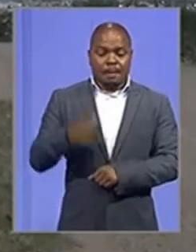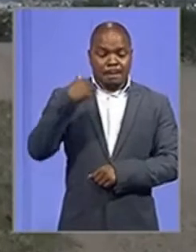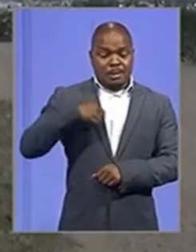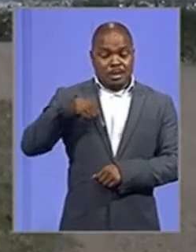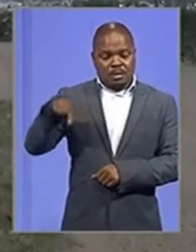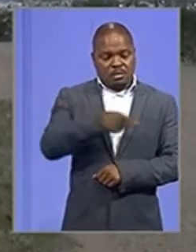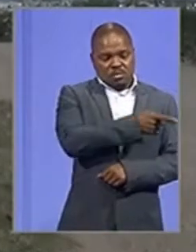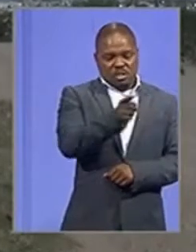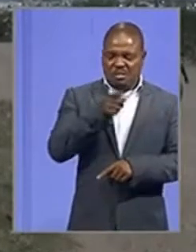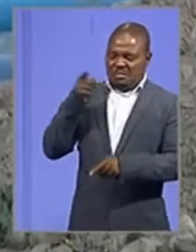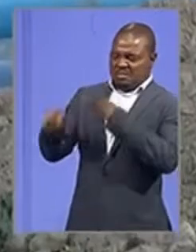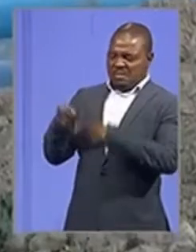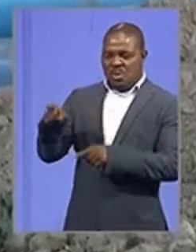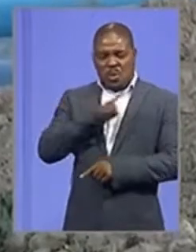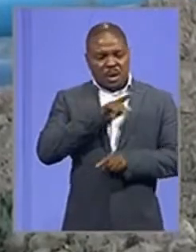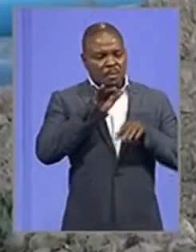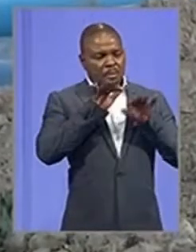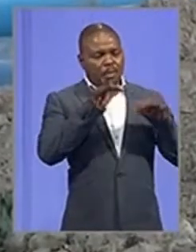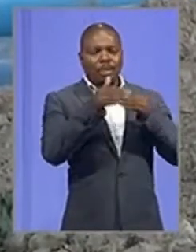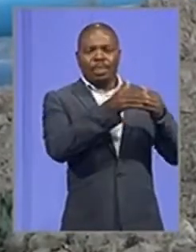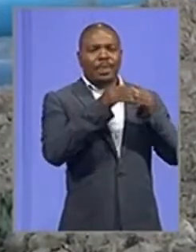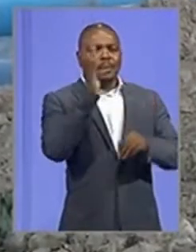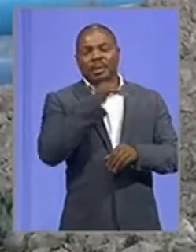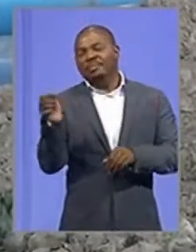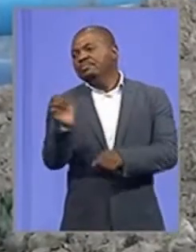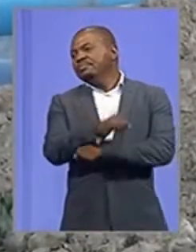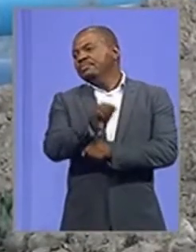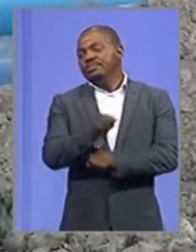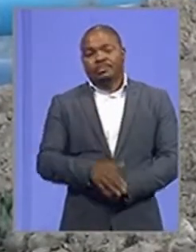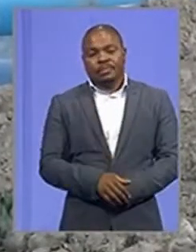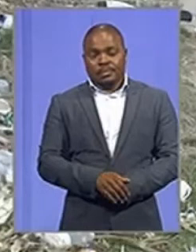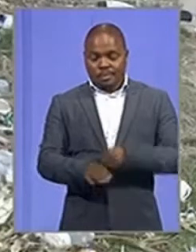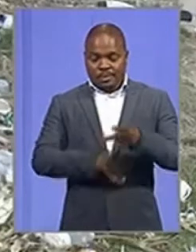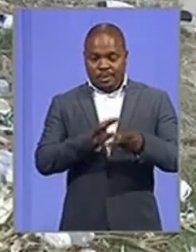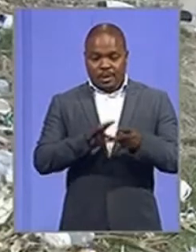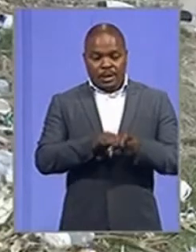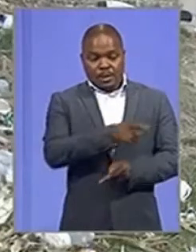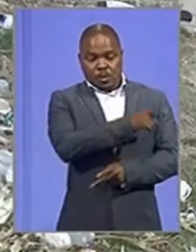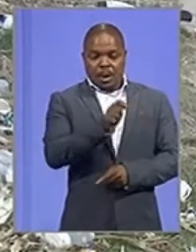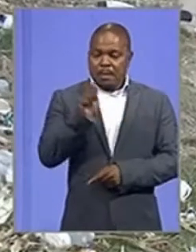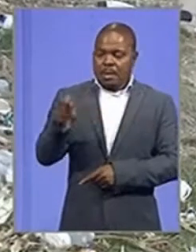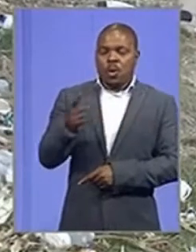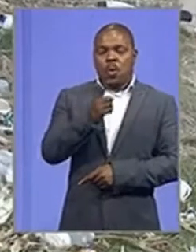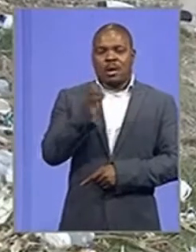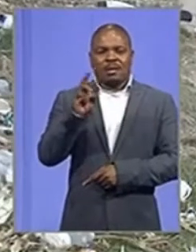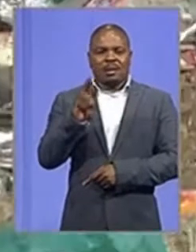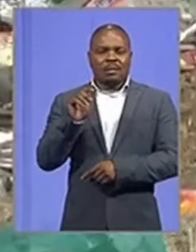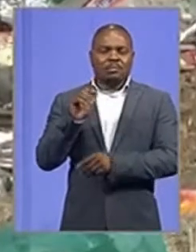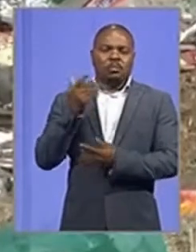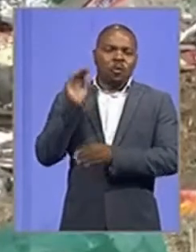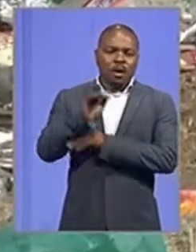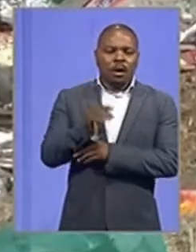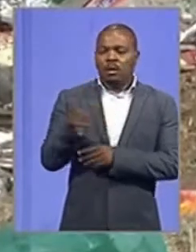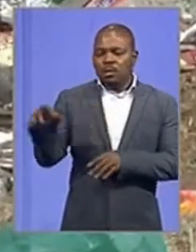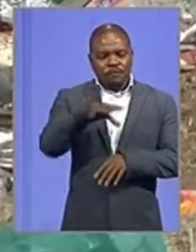latofatšwa ka go hlokomologa badudi, ba latofatša masepala ka go lefela diranta tša go feta lekgolo go rwala ditlakala e fela